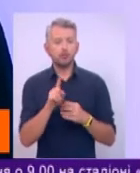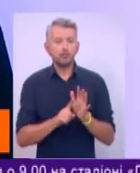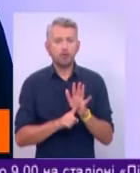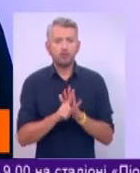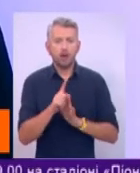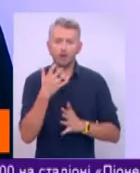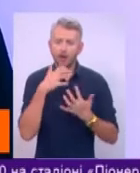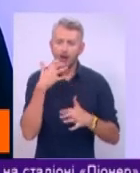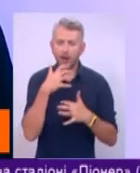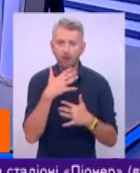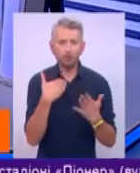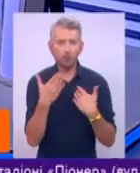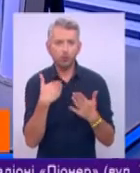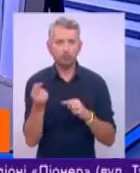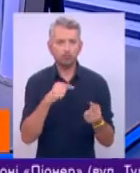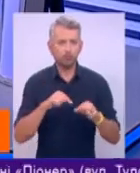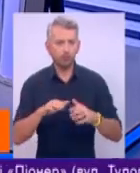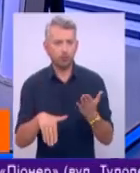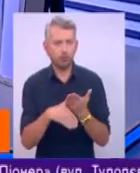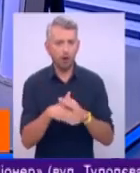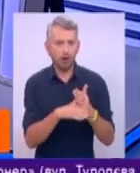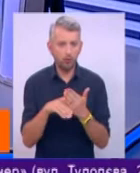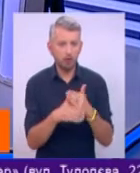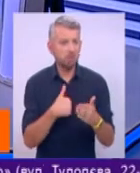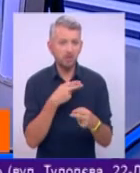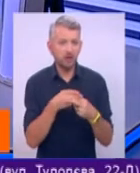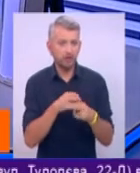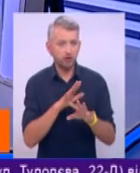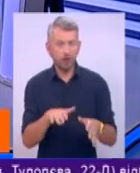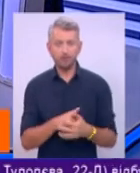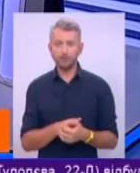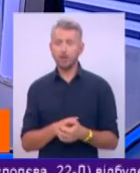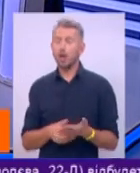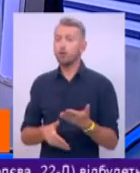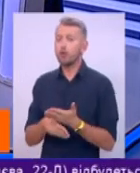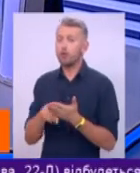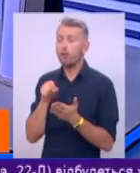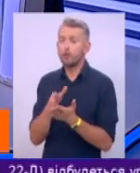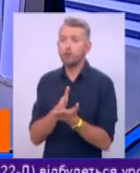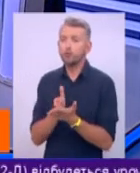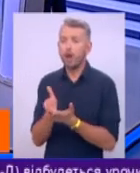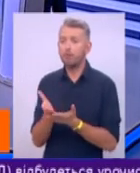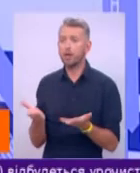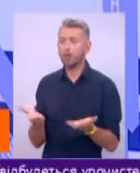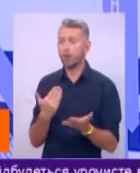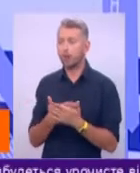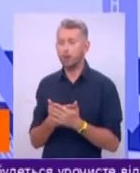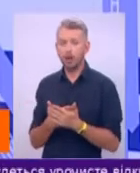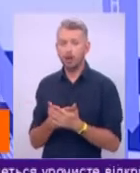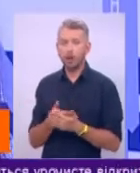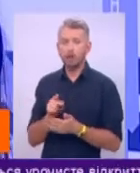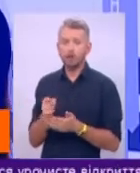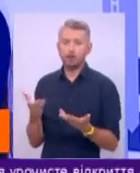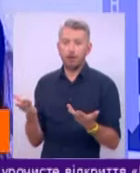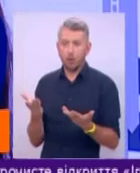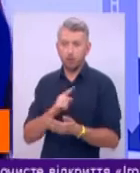і вони спілкуються, один одному допомагають. Ми навіть не заважаємо їм. Ну, допомога в цьому напрямку, от, вона якимось